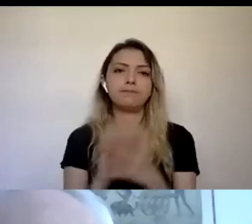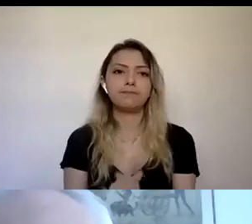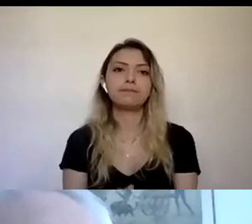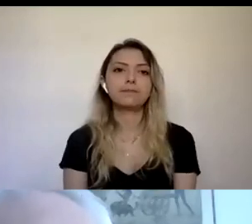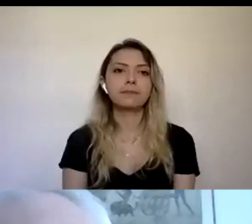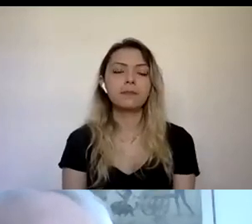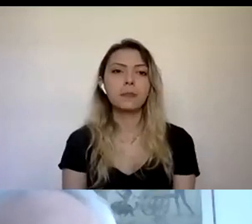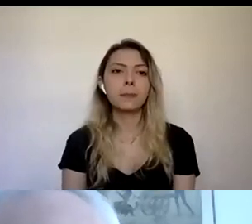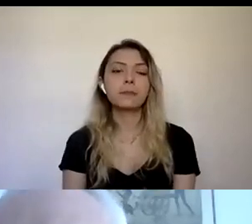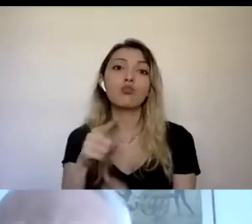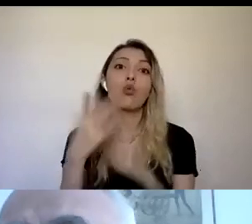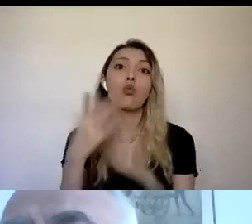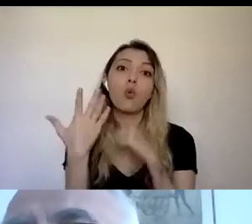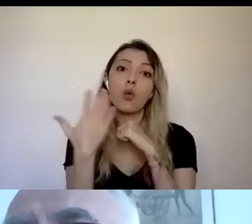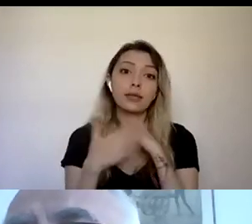yasaktır.